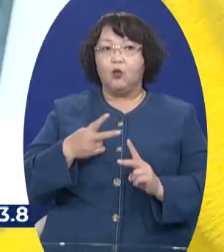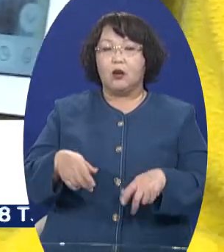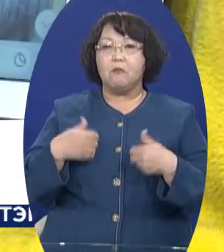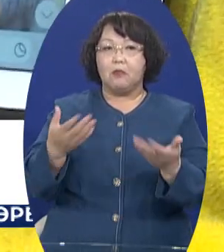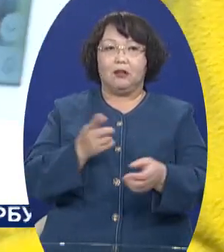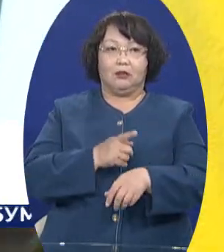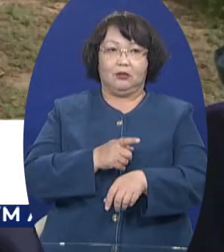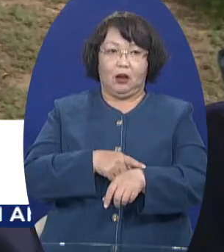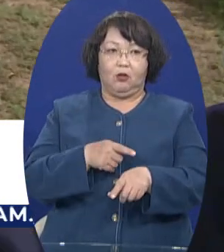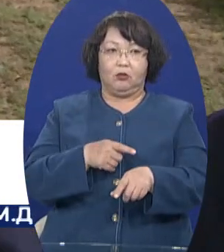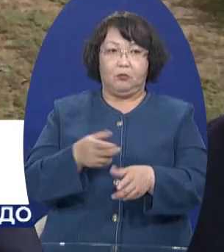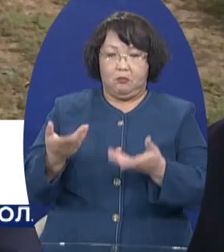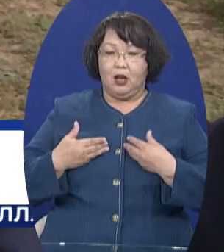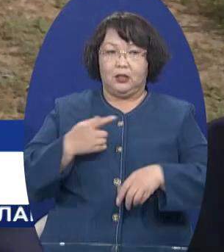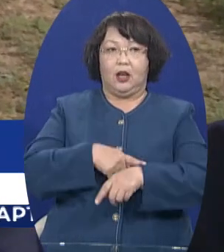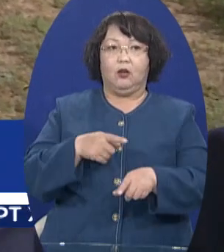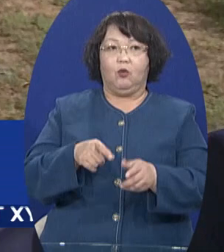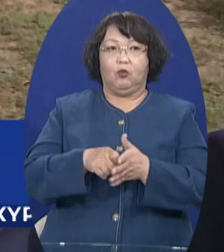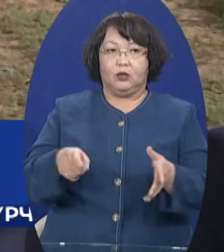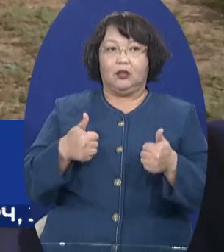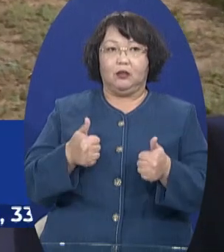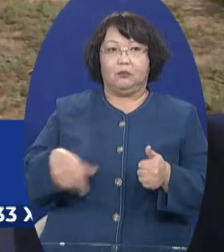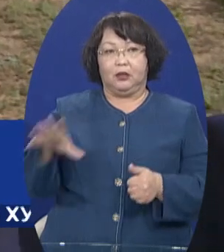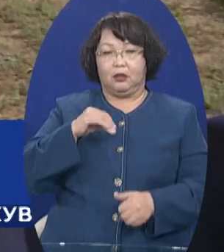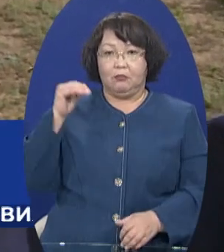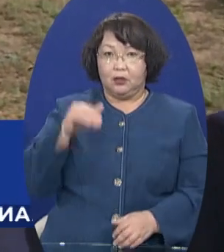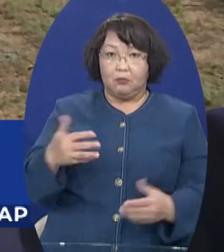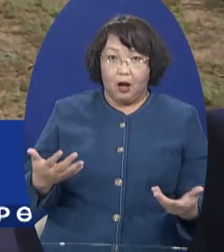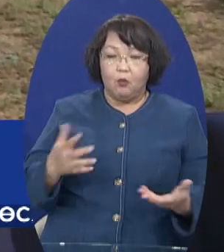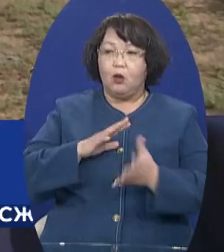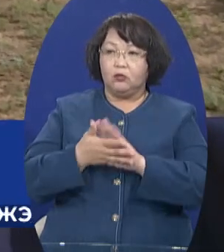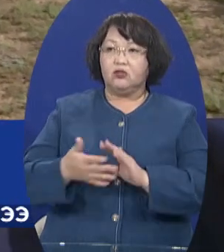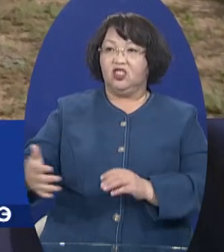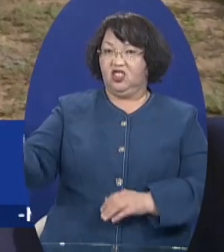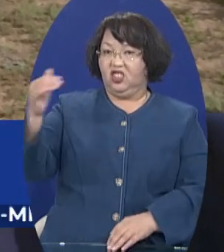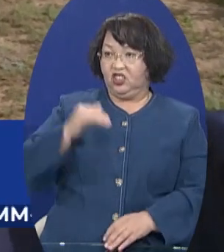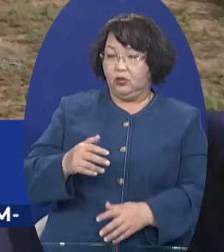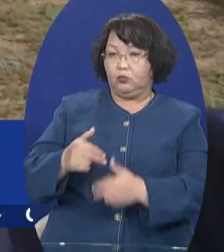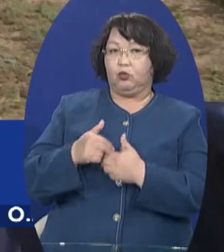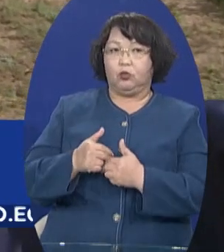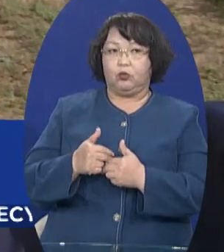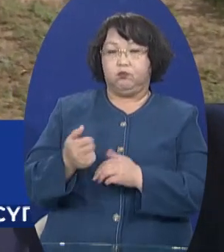цаг хугацаа бид нэр чинь унаатаа унаагүй байна тэгчээс дороо яваад ирдэг. Тэгээд харилцаа холбоо сайн